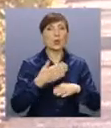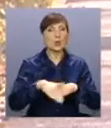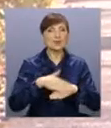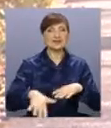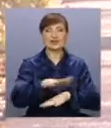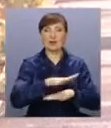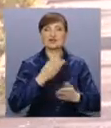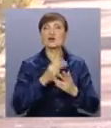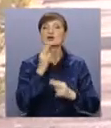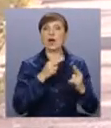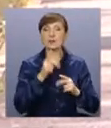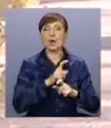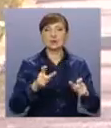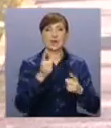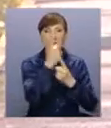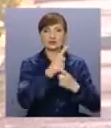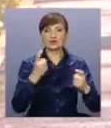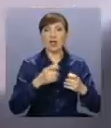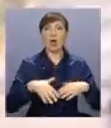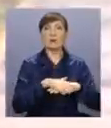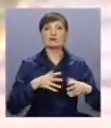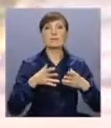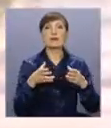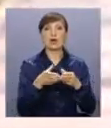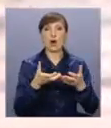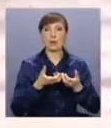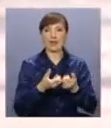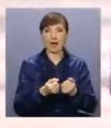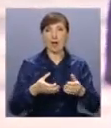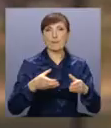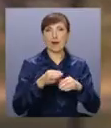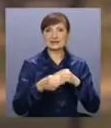Свои претензии люди озвучили в общественной приемной партии Нур Отан.